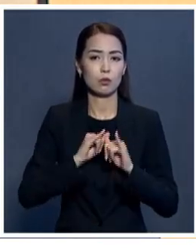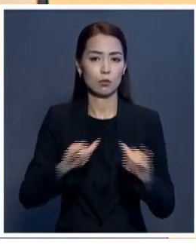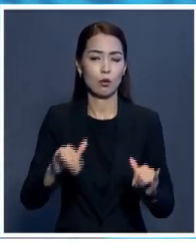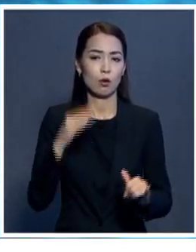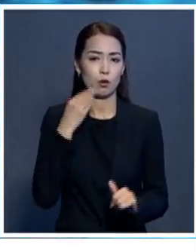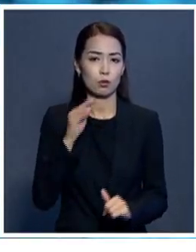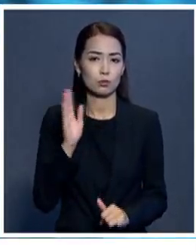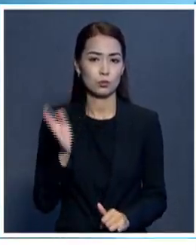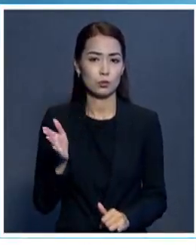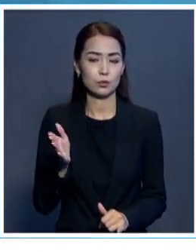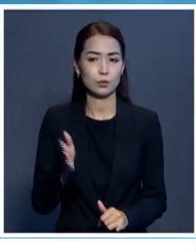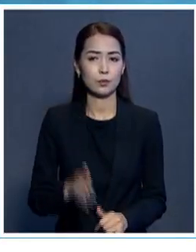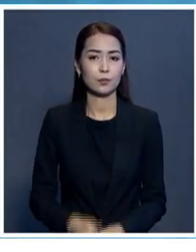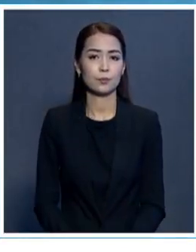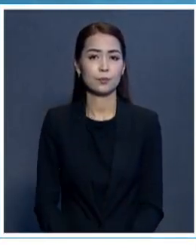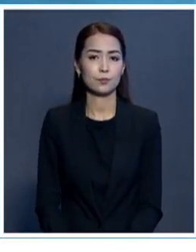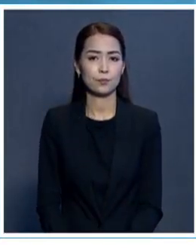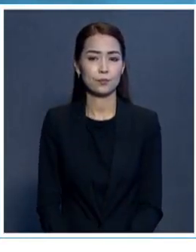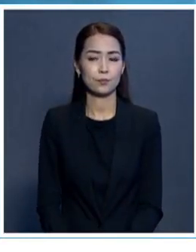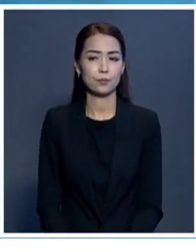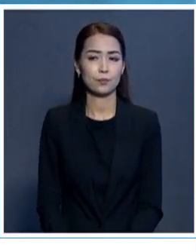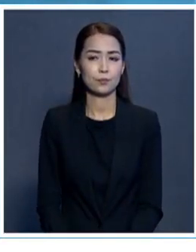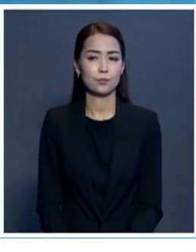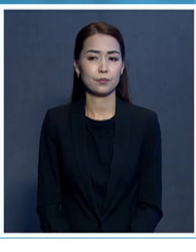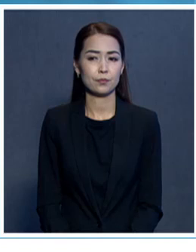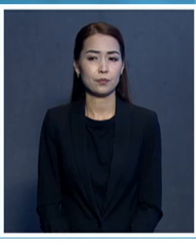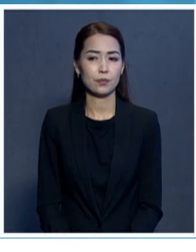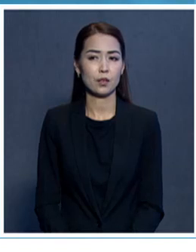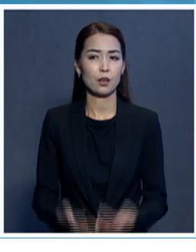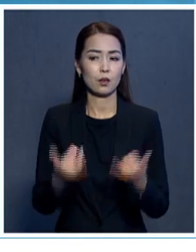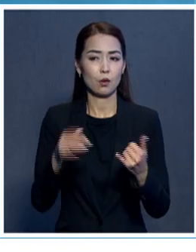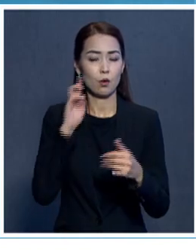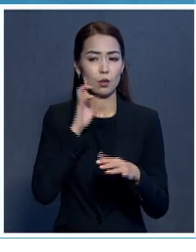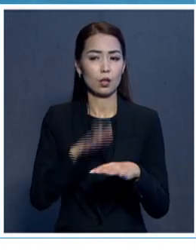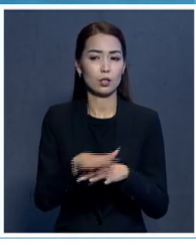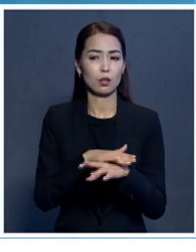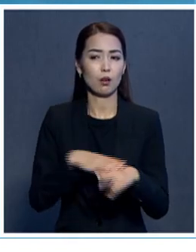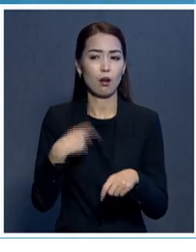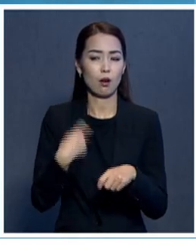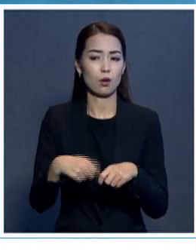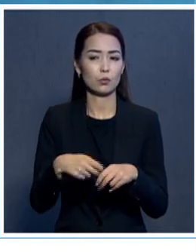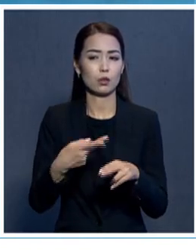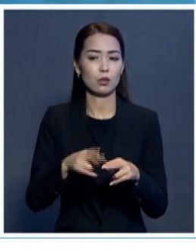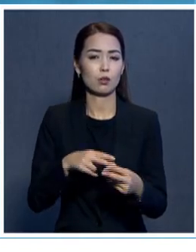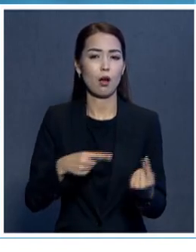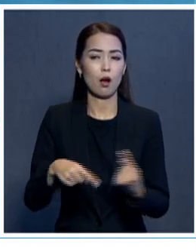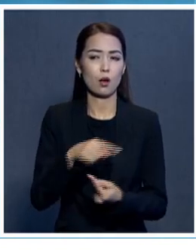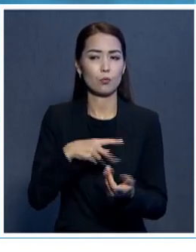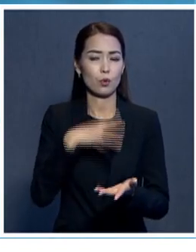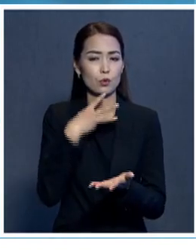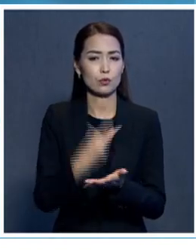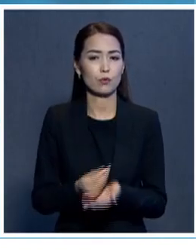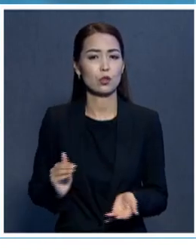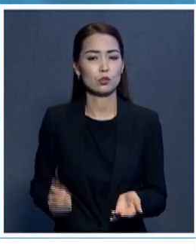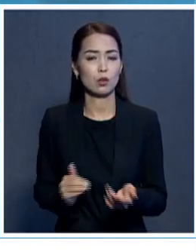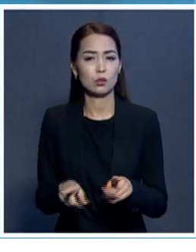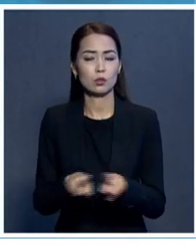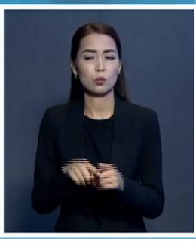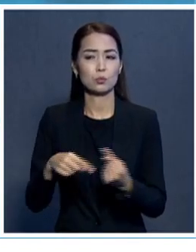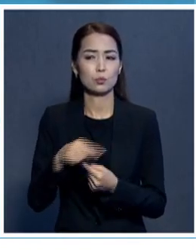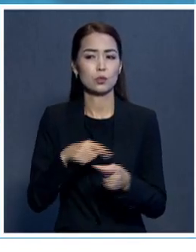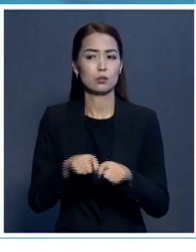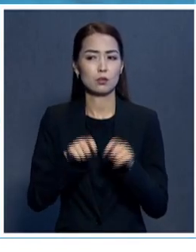ойлаймыз. Жеңілдетілген қаржыландыру бағдарламасы екі бағыт бойынша жұмыс істейді. Корпоративті бизнесті қолдайды, әрі шағын және орта бизнесті